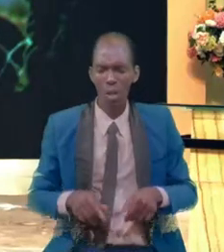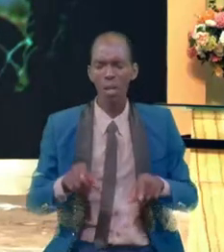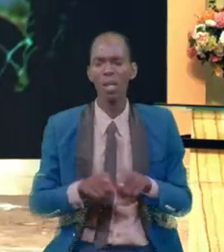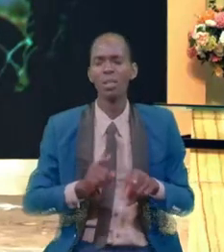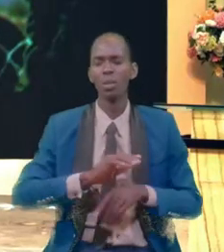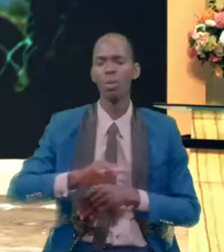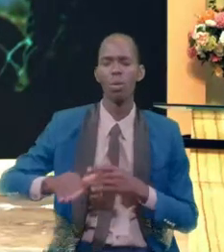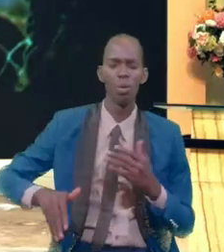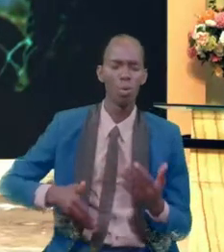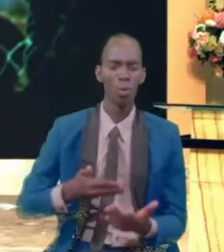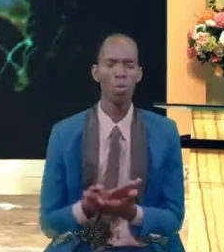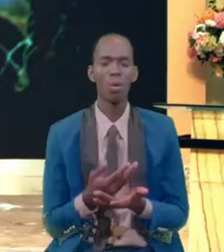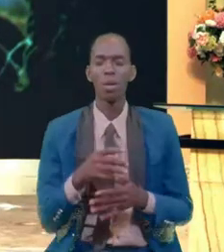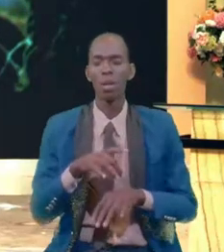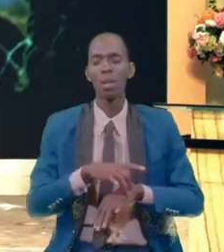terre.